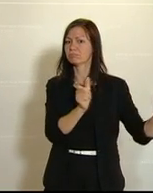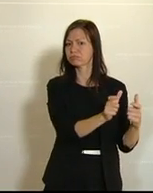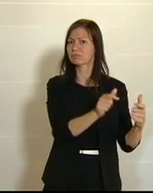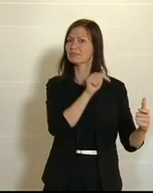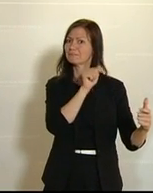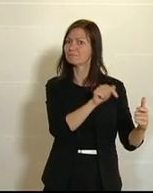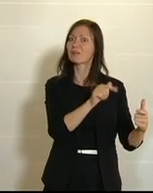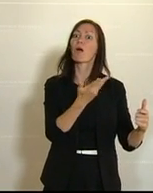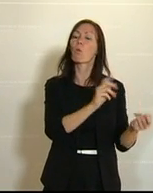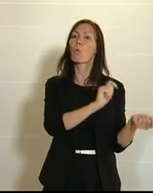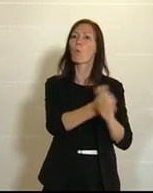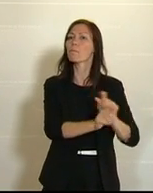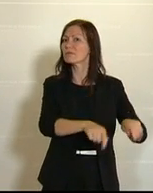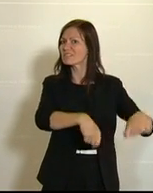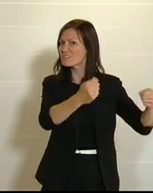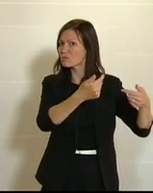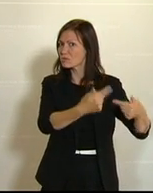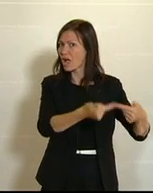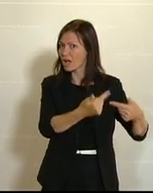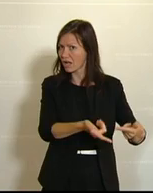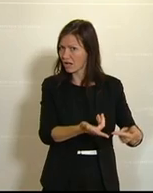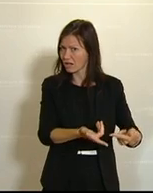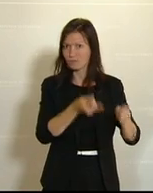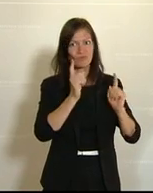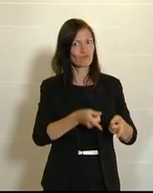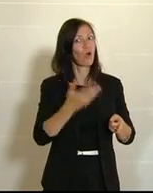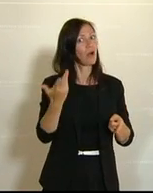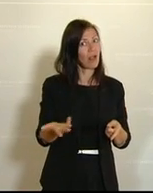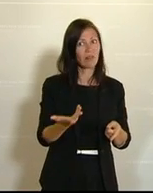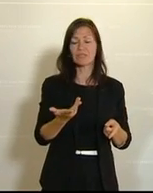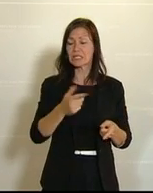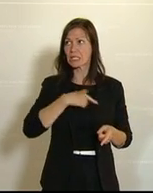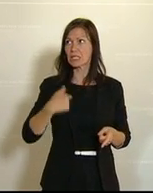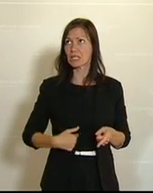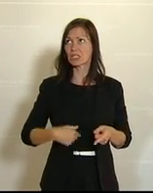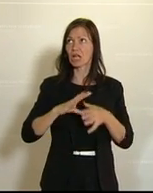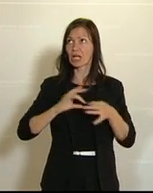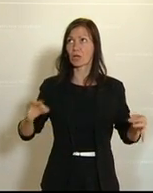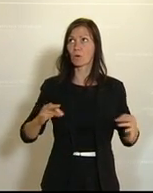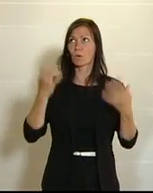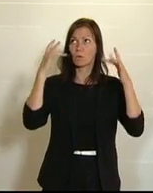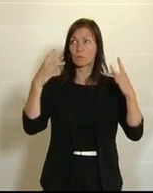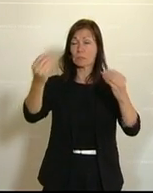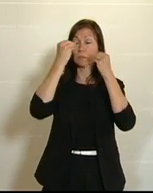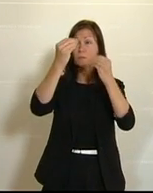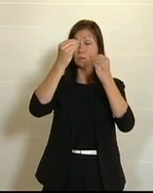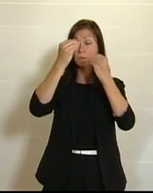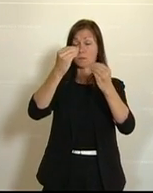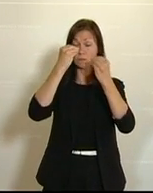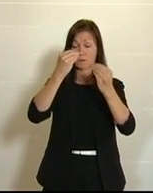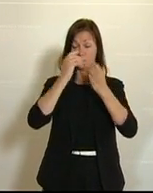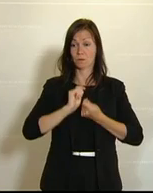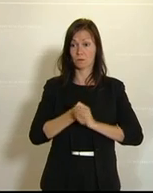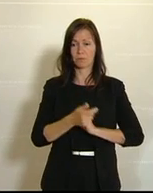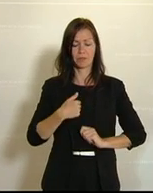die chinesische Sprache, Kultur und Politik eindrillen muss. In ihrem Buch schreibt sie: Kaum